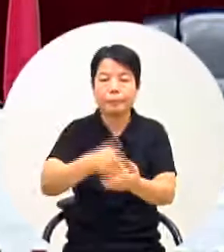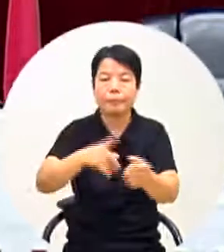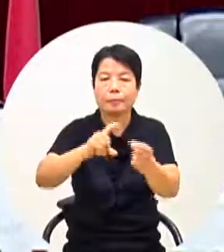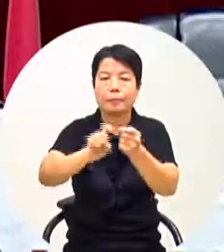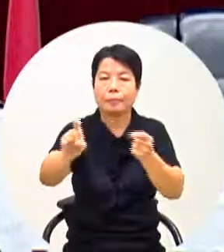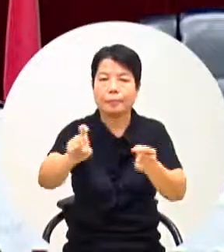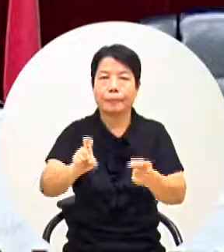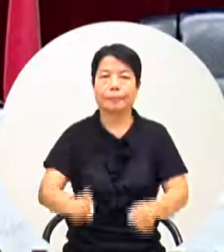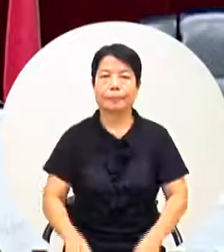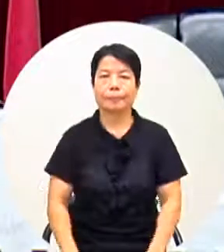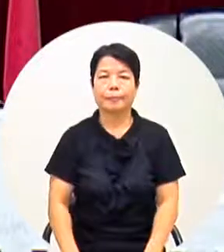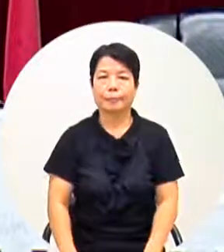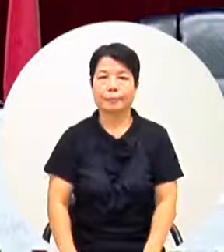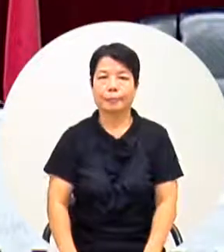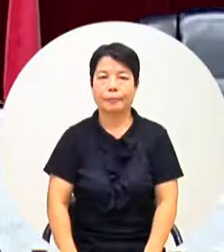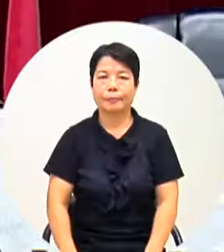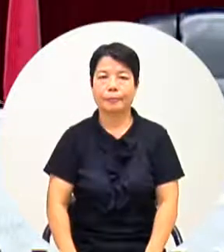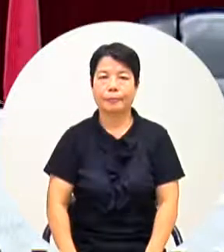钟。